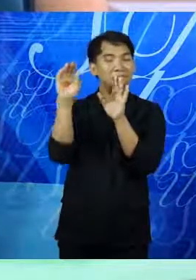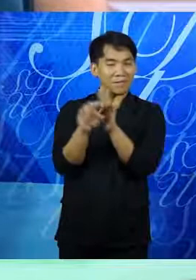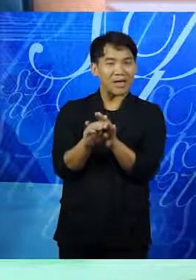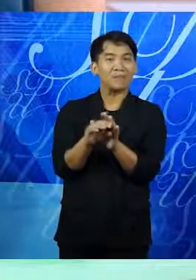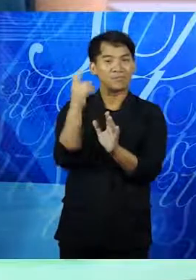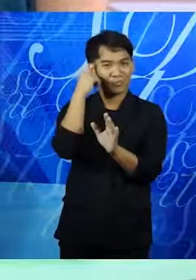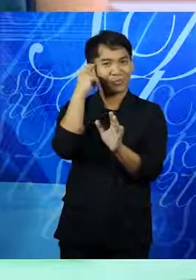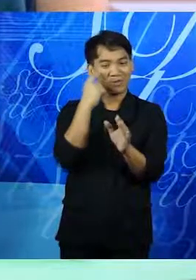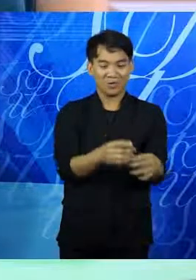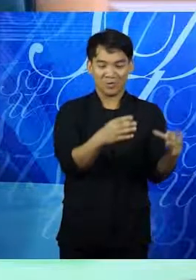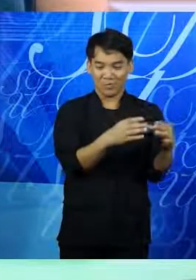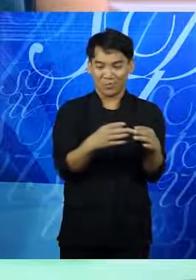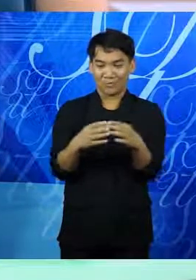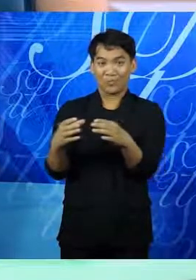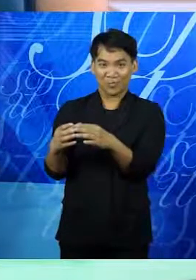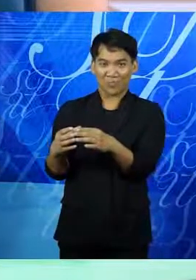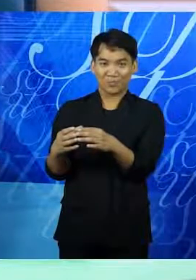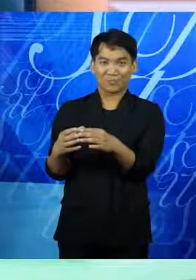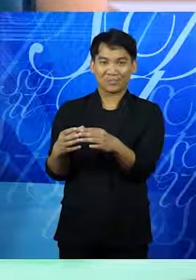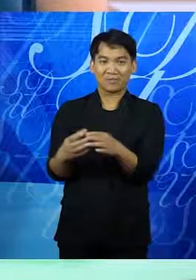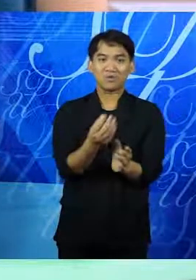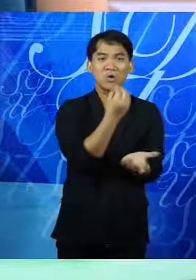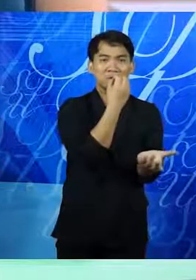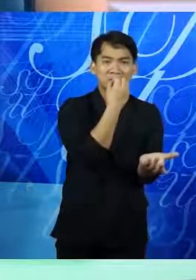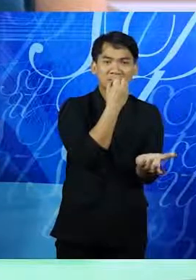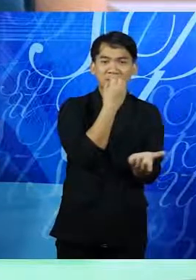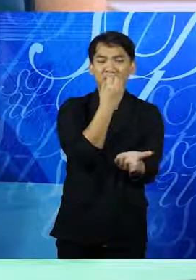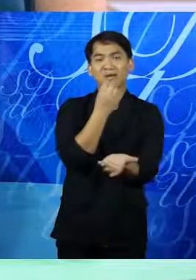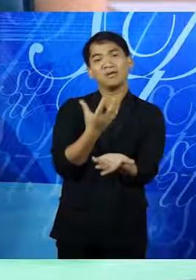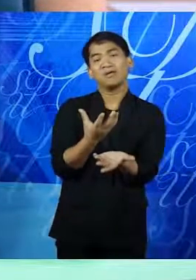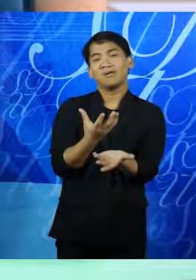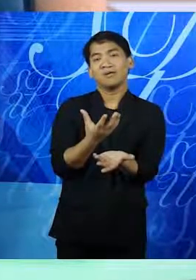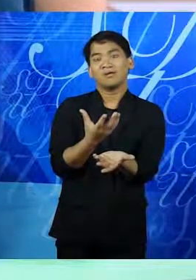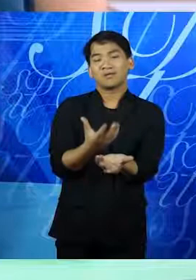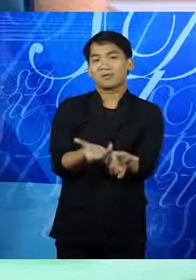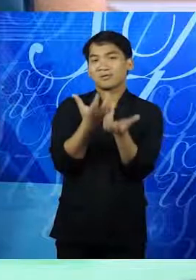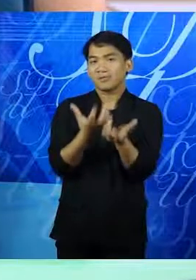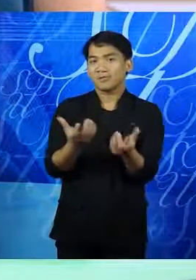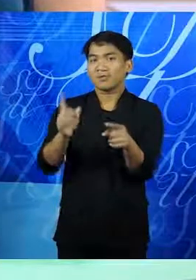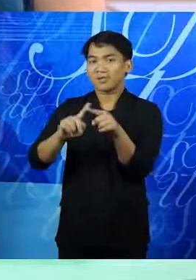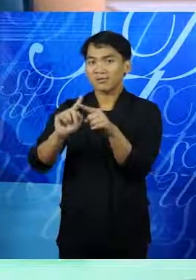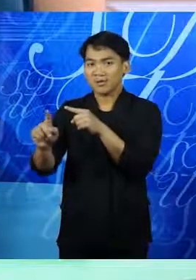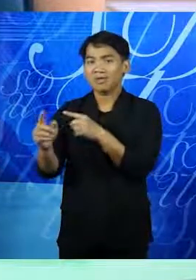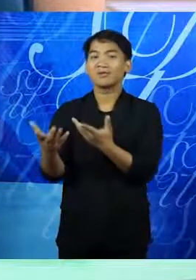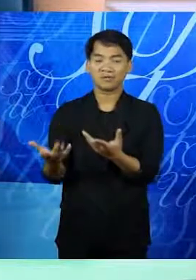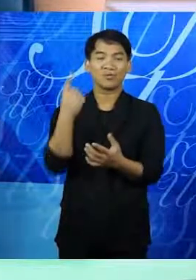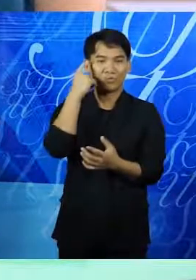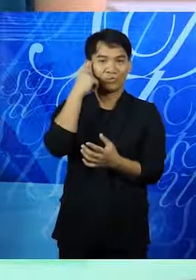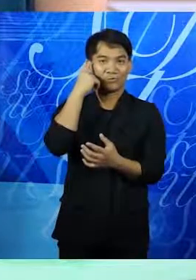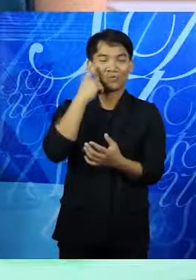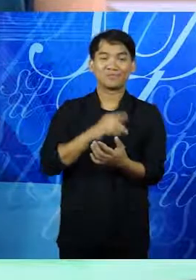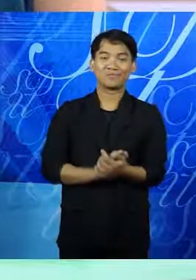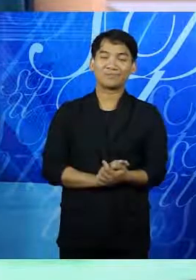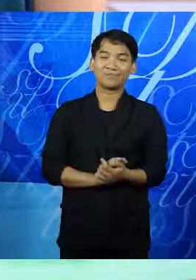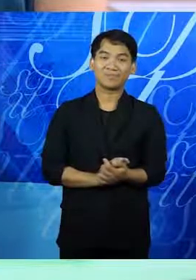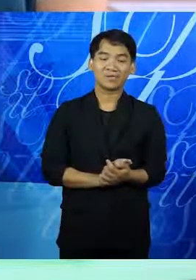ได้เป็นหมวดหมู่แล้วก็สามารถแลกภาพได้ถูกต้องแยกแยะภาพที่ตัวเองชอบและไม่ชอบออกมาได้อย่างถูกต้องเ